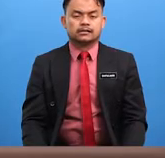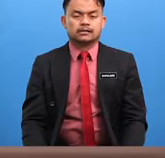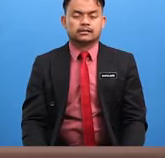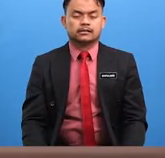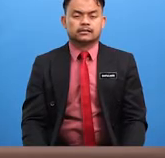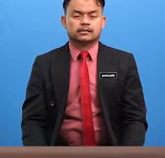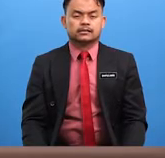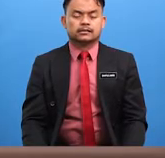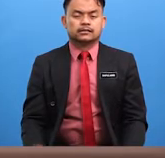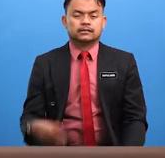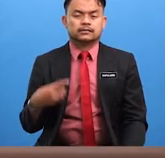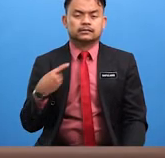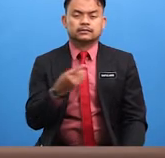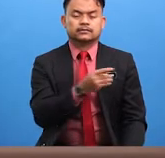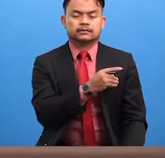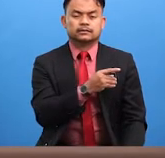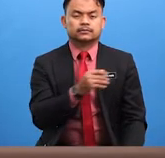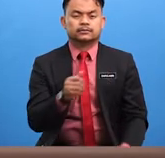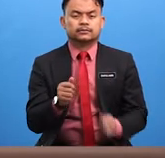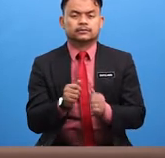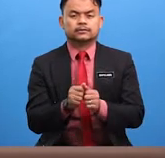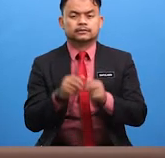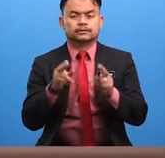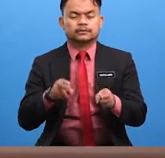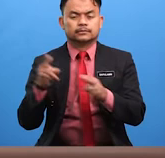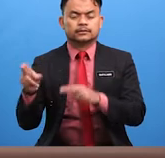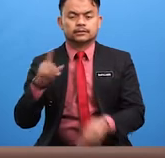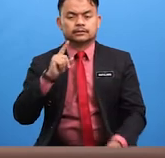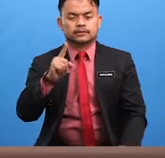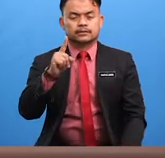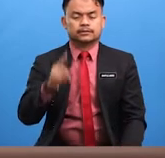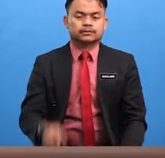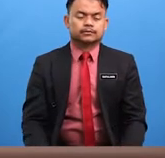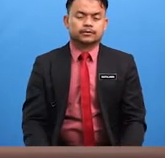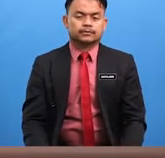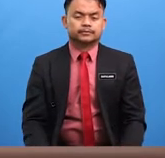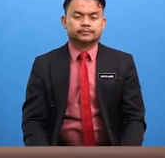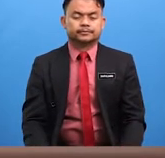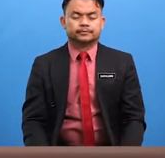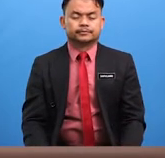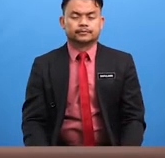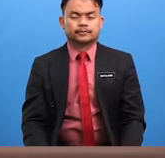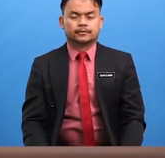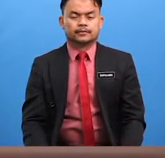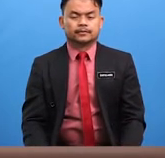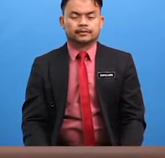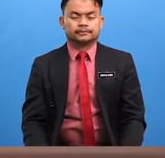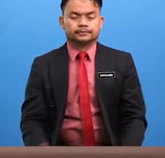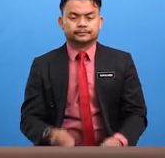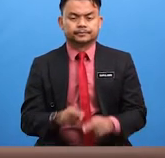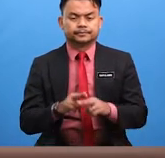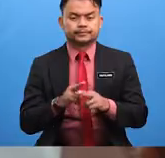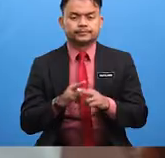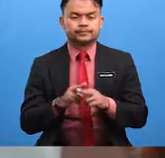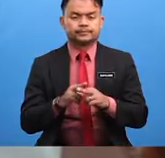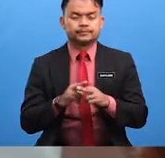Kita mulakan dengan proses pertama, iaitu tapak bakul. Rotan direndam terlebih dahulu di dalam air untuk